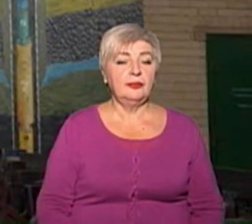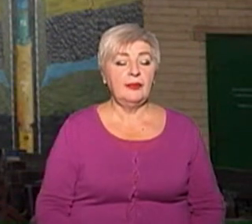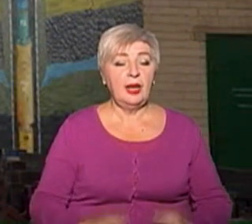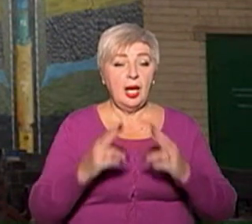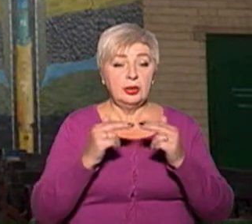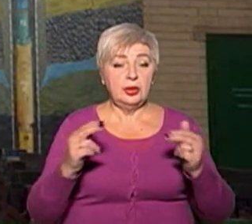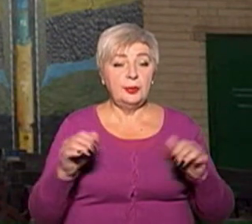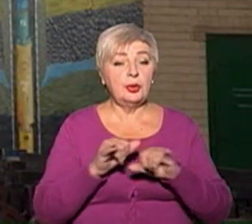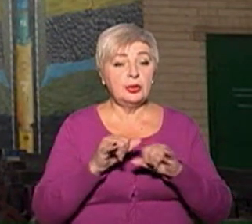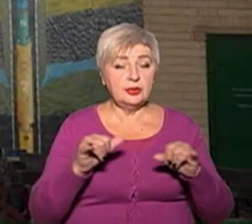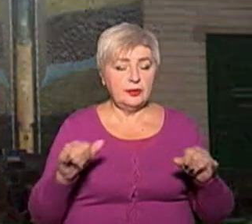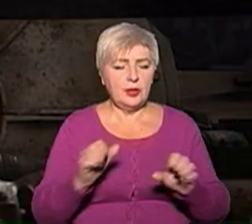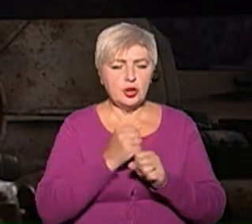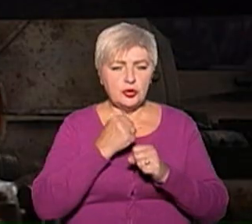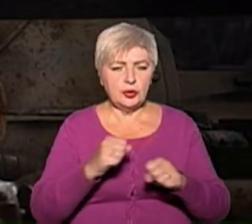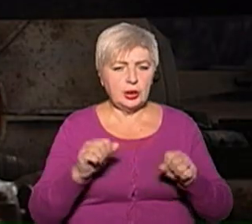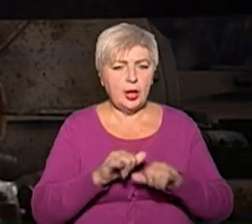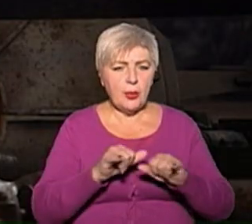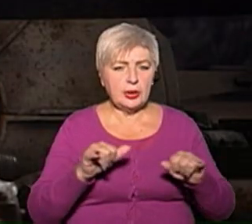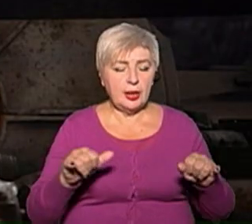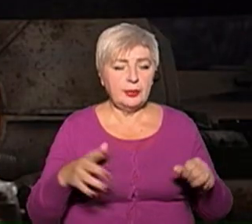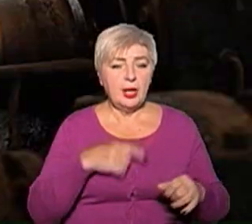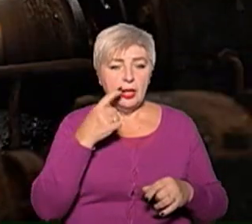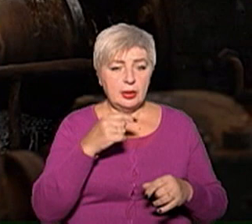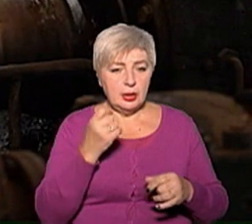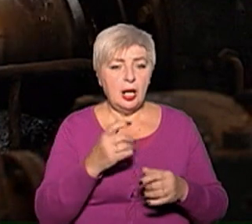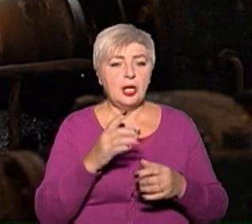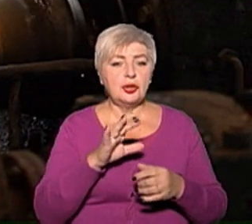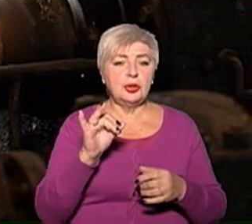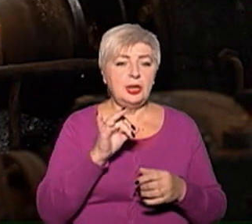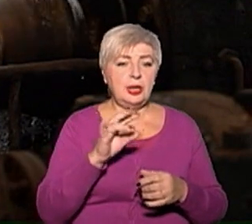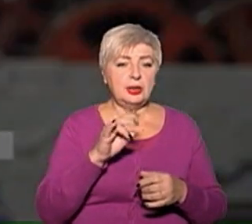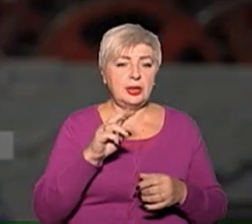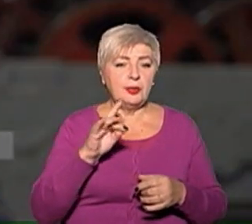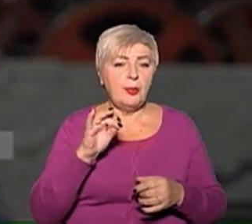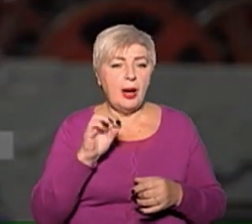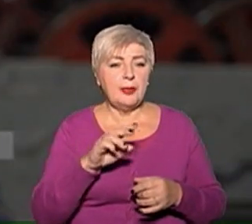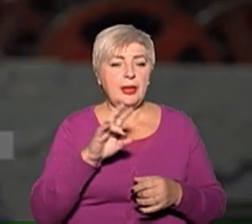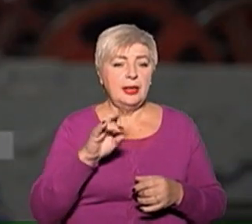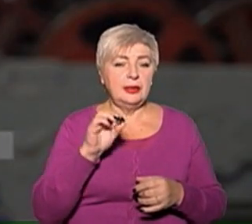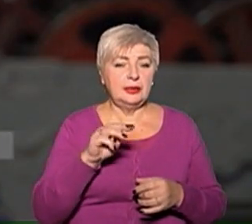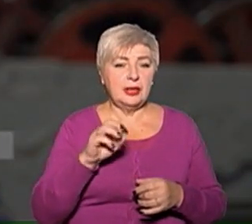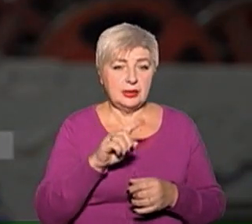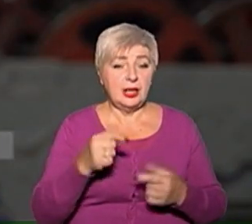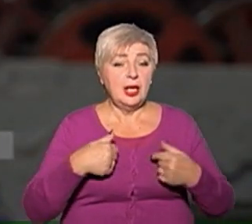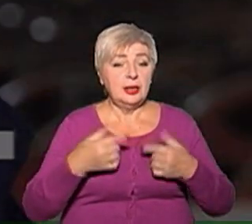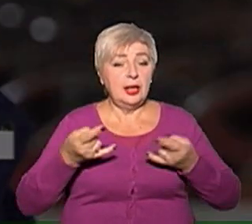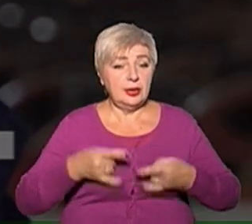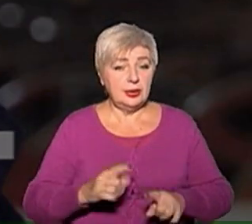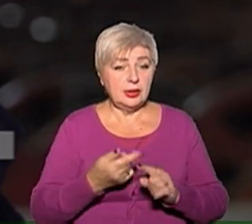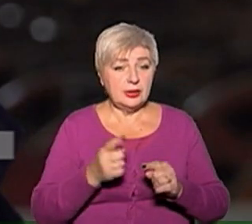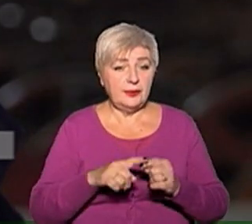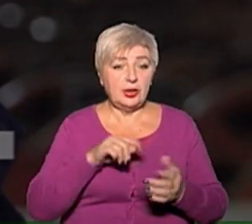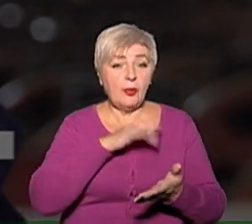Дніпро розвивається швидкими темпами, кажуть співробітники компанії «Інтерпайп НТЗ». Я родилась в этом городе, и